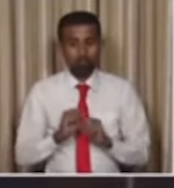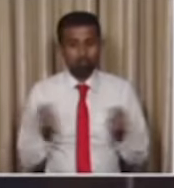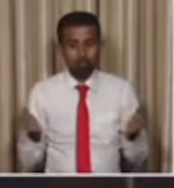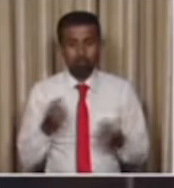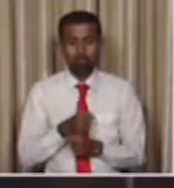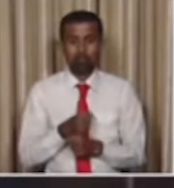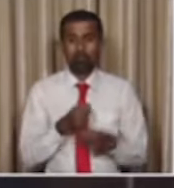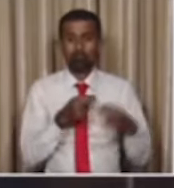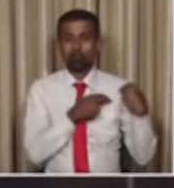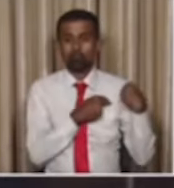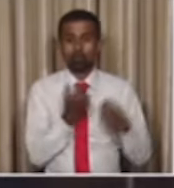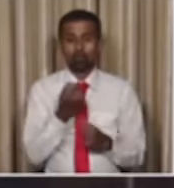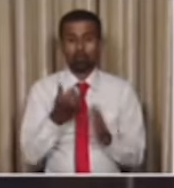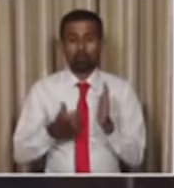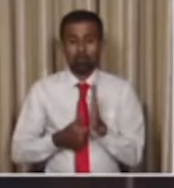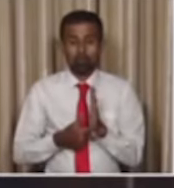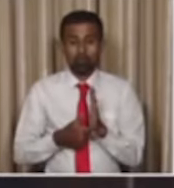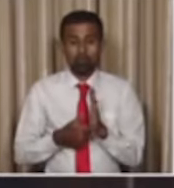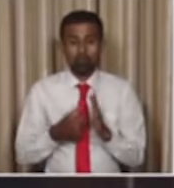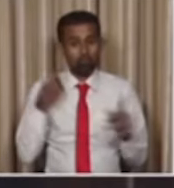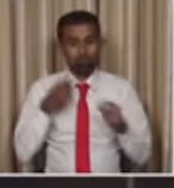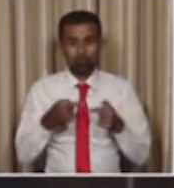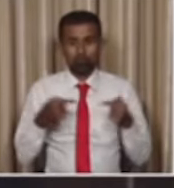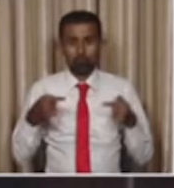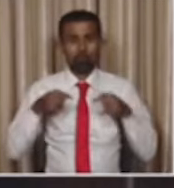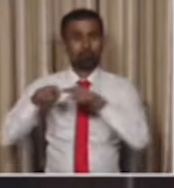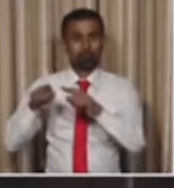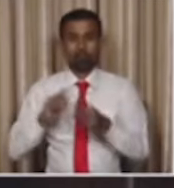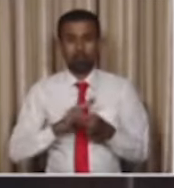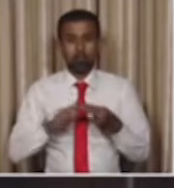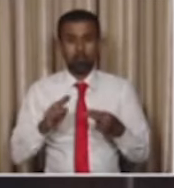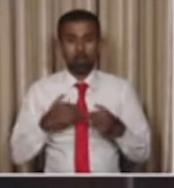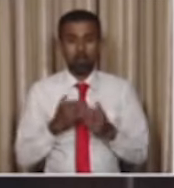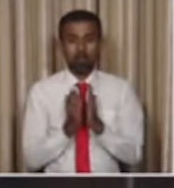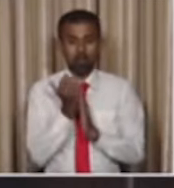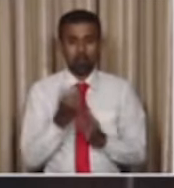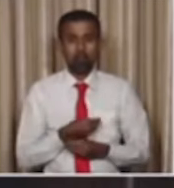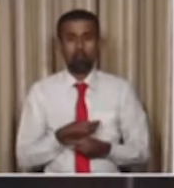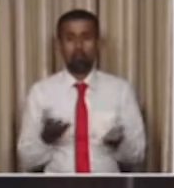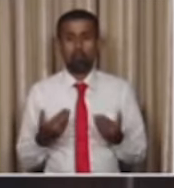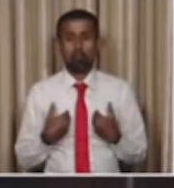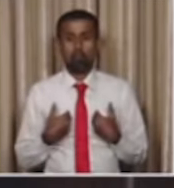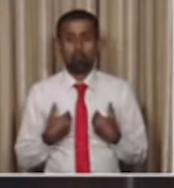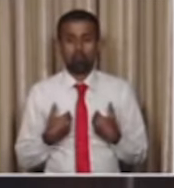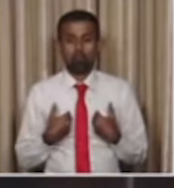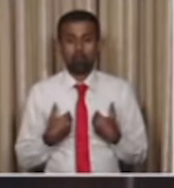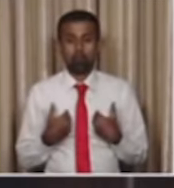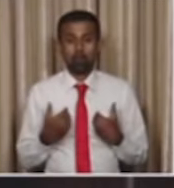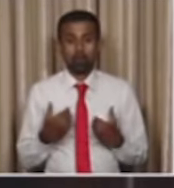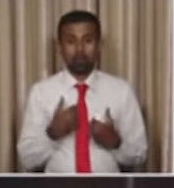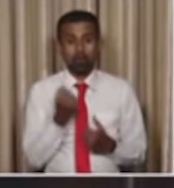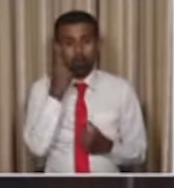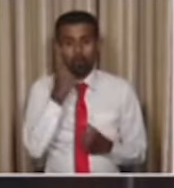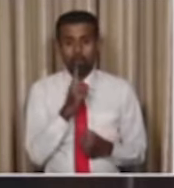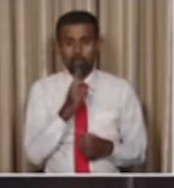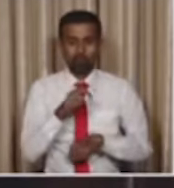ආණ්ඩුවේ වගකීමක් වෙනවා මුදල් බණ්ඩතක් සම්බන්ධ කාරණාව ඒක විපක්ෂයේ පිට පටවන්න එපා අපේ වරප්‍රසාදයක් අහිමි වෙලා තියෙනවා මේ තීරණාත්මක 52 අපිට අදහස්